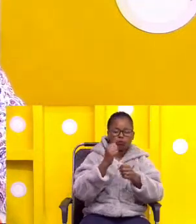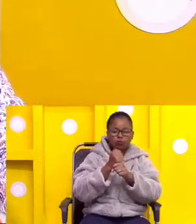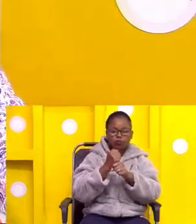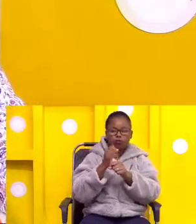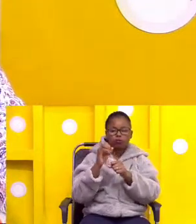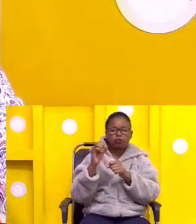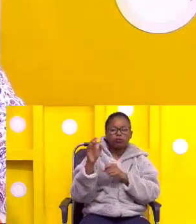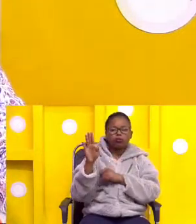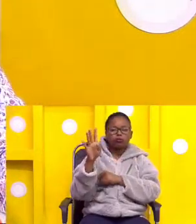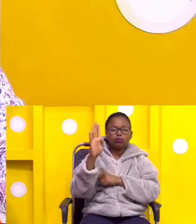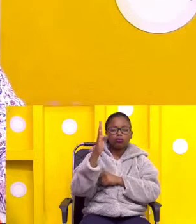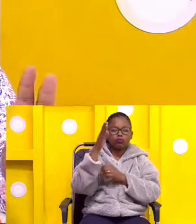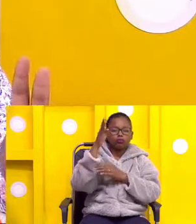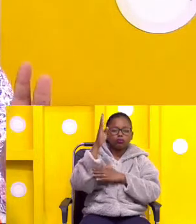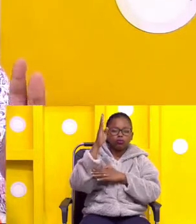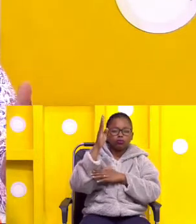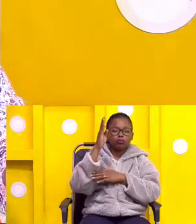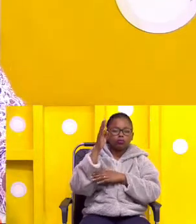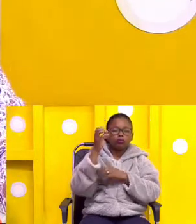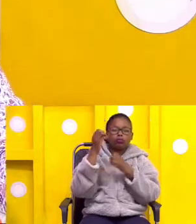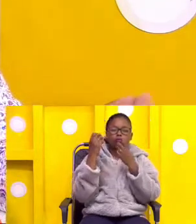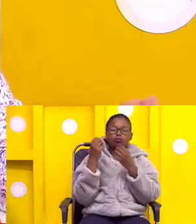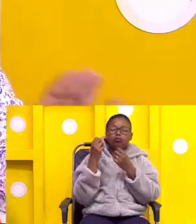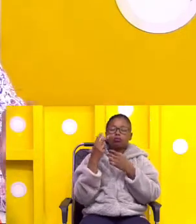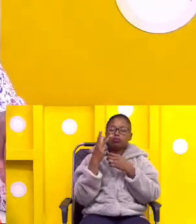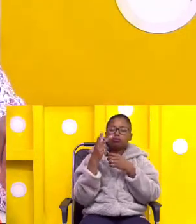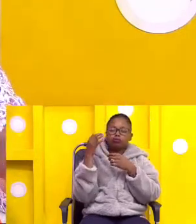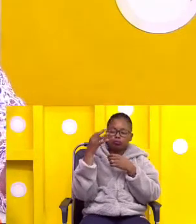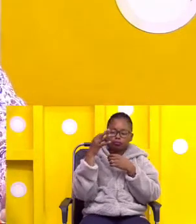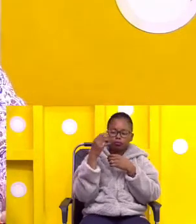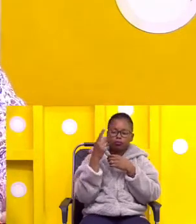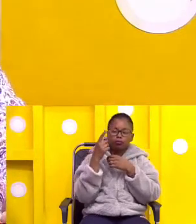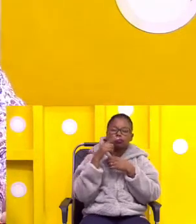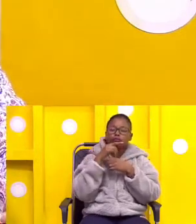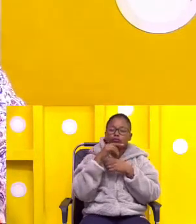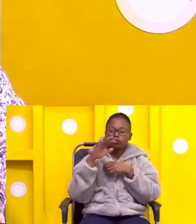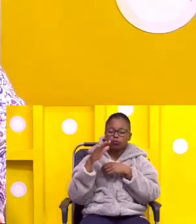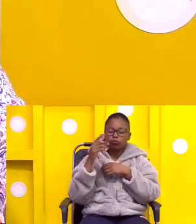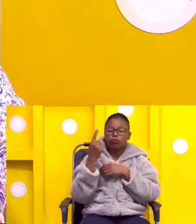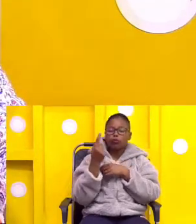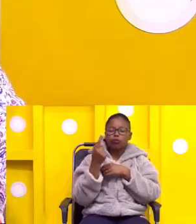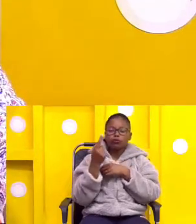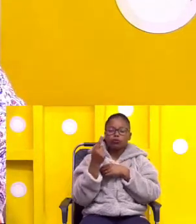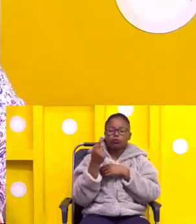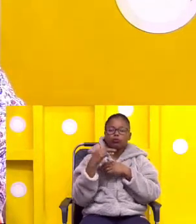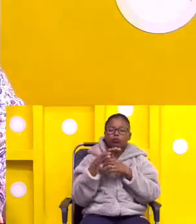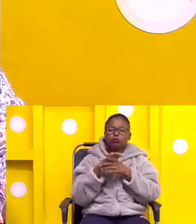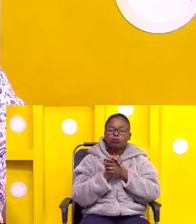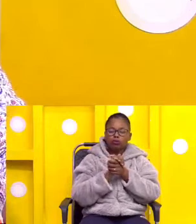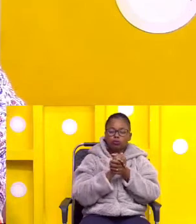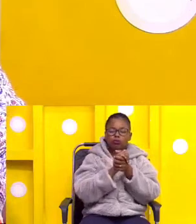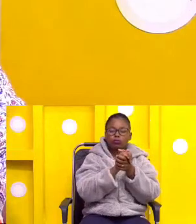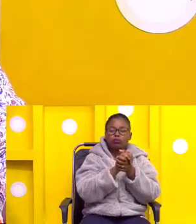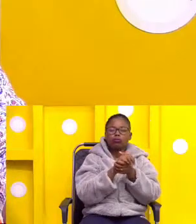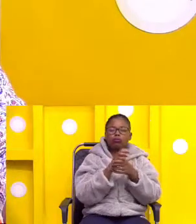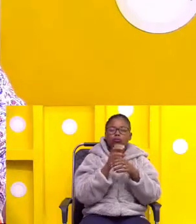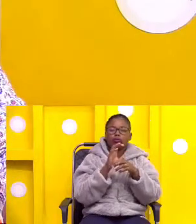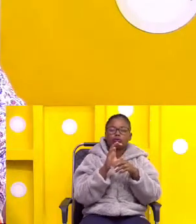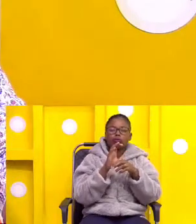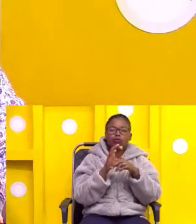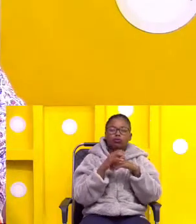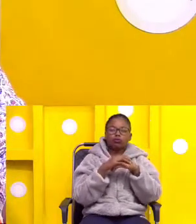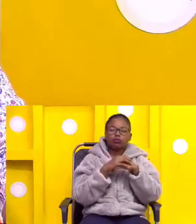niguo mucucu wina tugatirieri na mwanake ucio mwe utunyitaga guoko bwana sifie